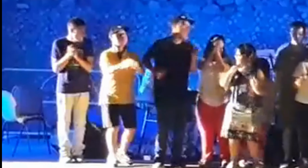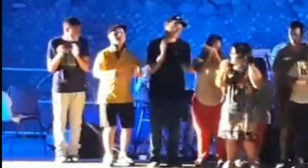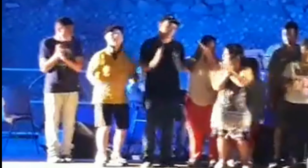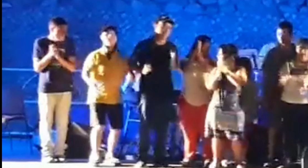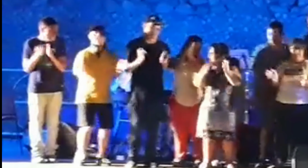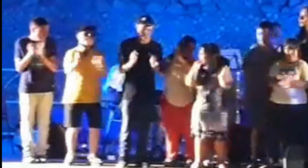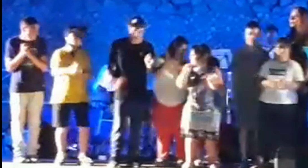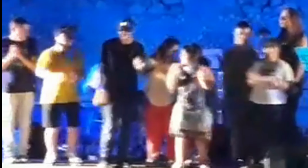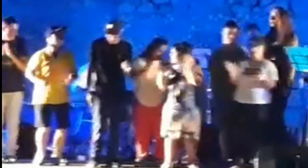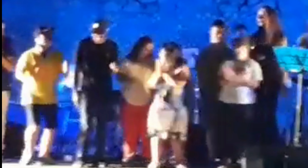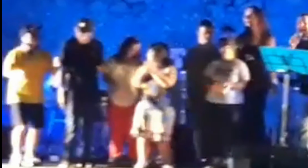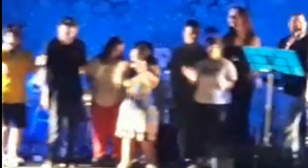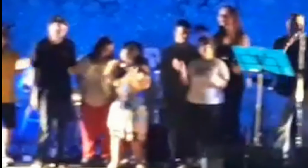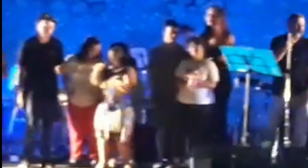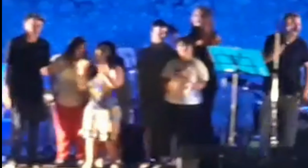catena.